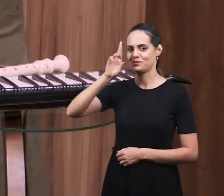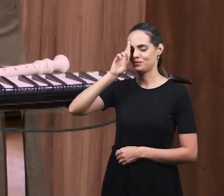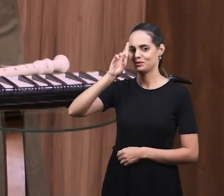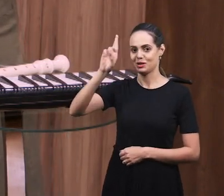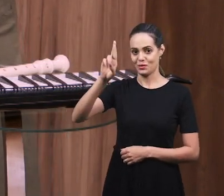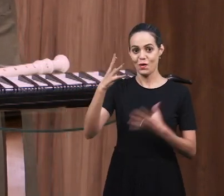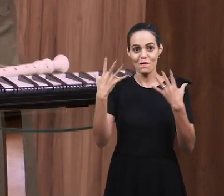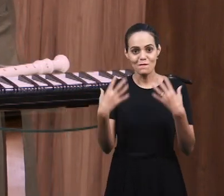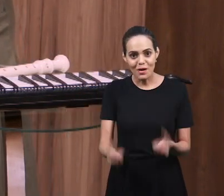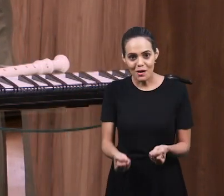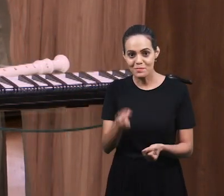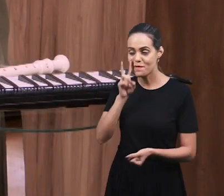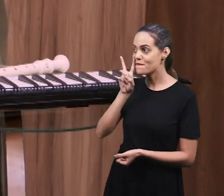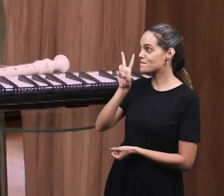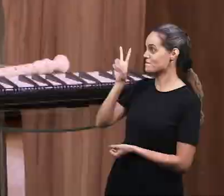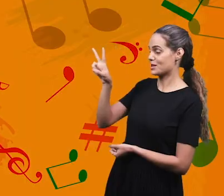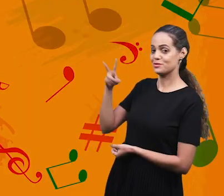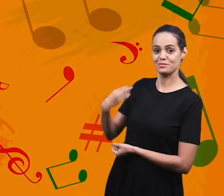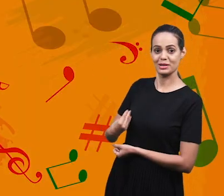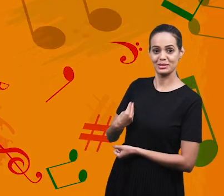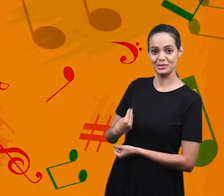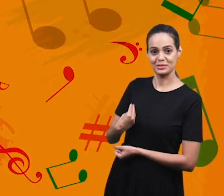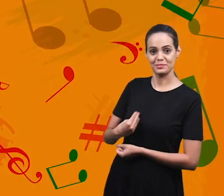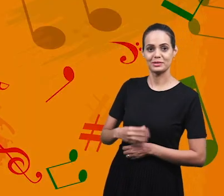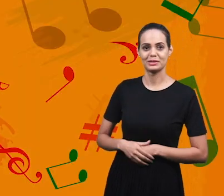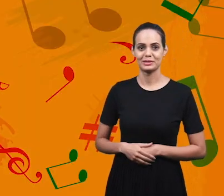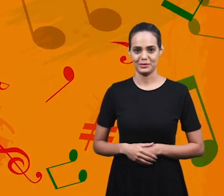allons assister les participants d'aujourd'hui.